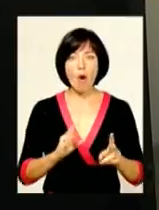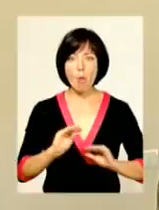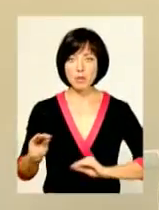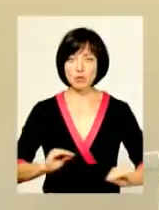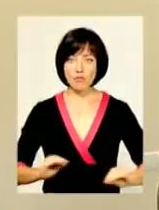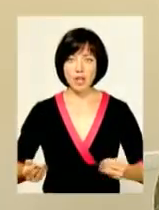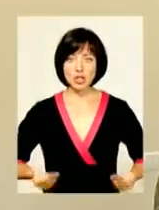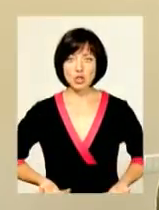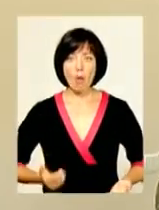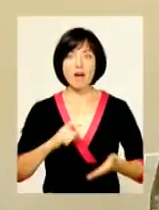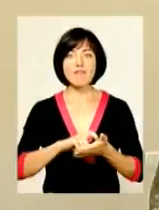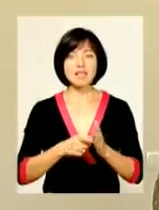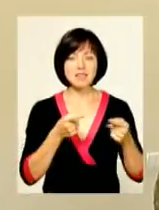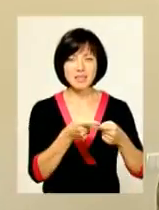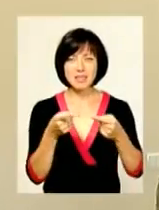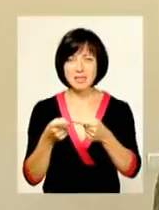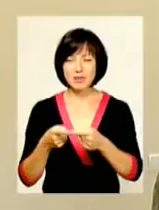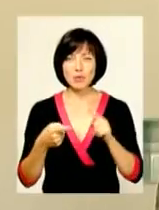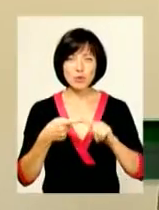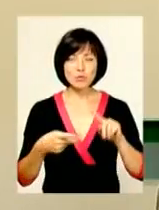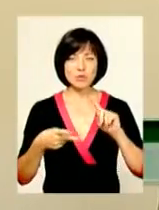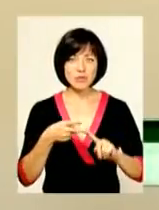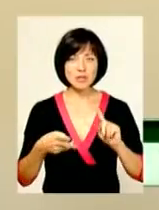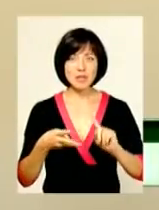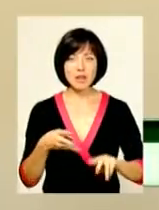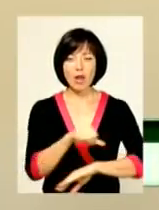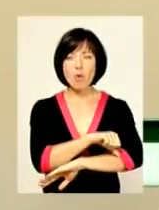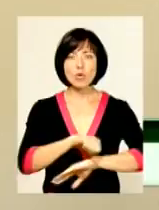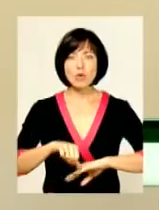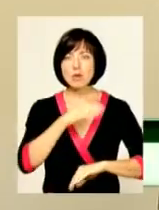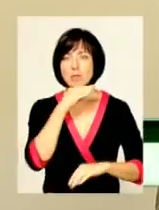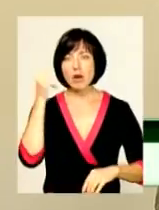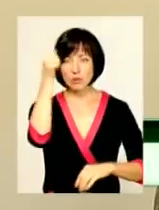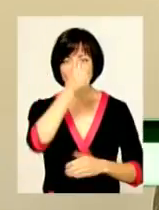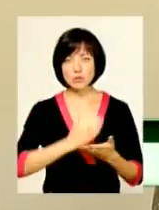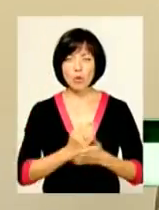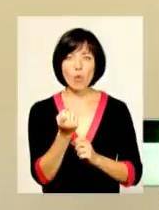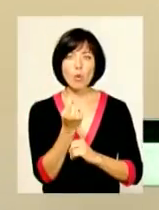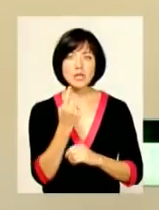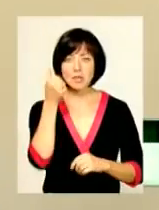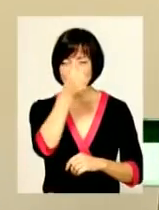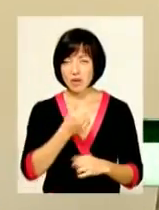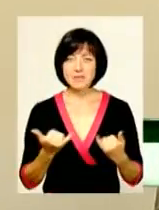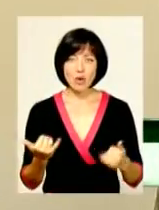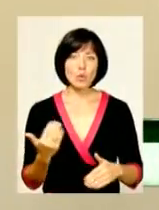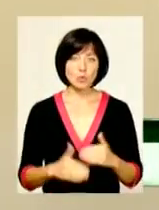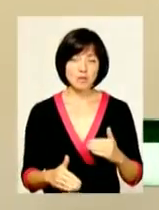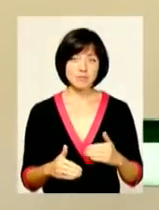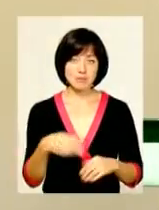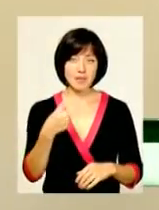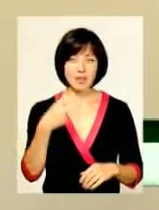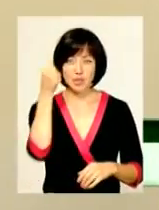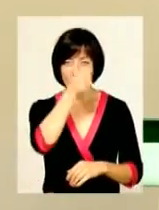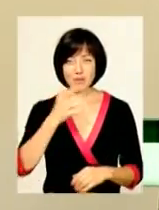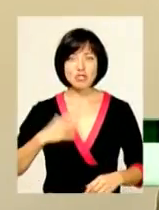житло. Квартири знімали одну, другу, третю. На кордоні дуже багато років служили, 11 років на кордоні. Зараз вже 20 років